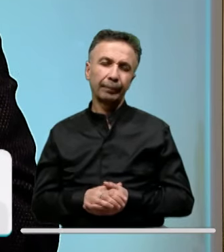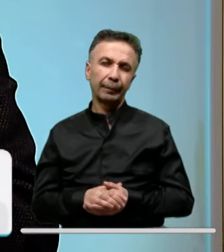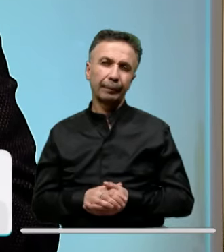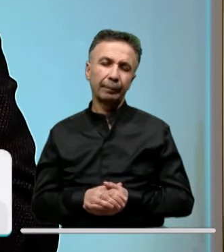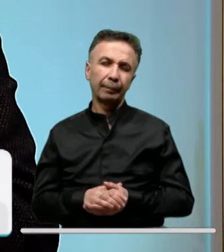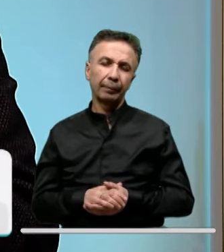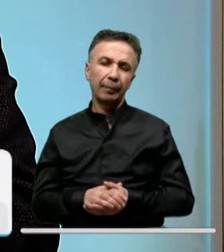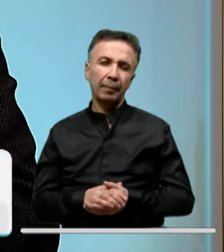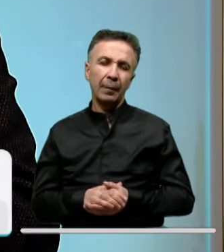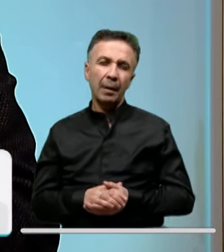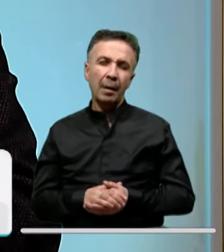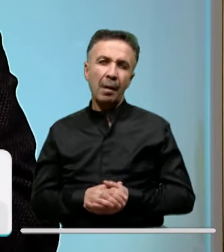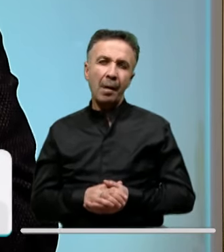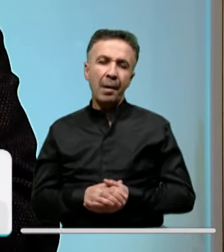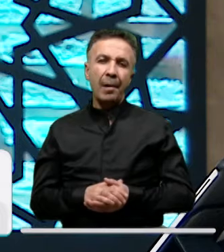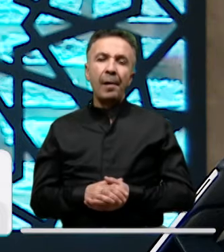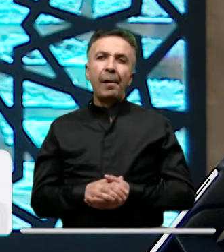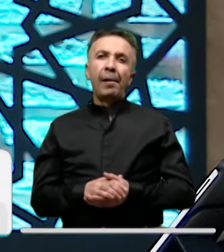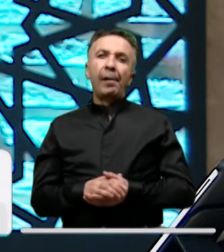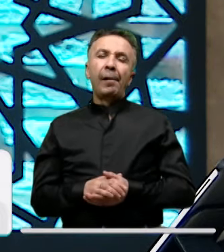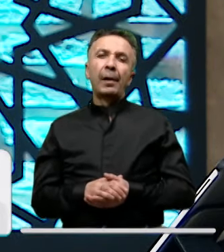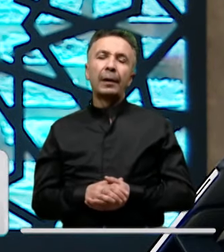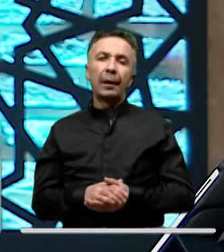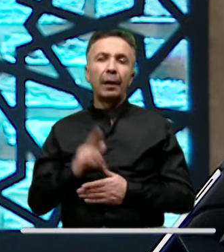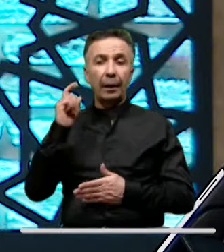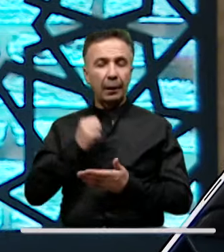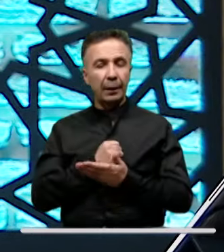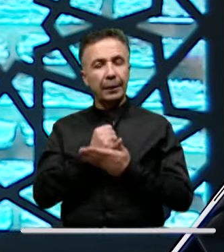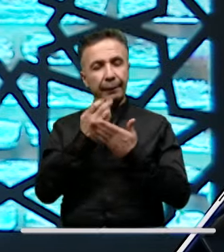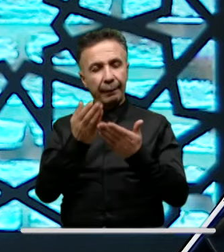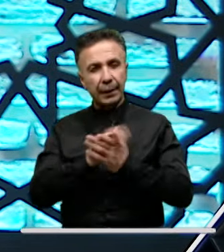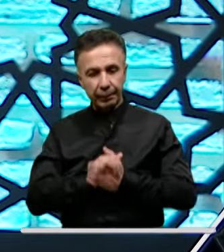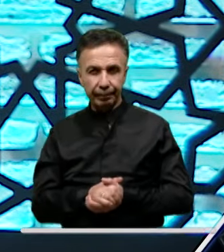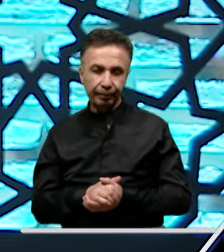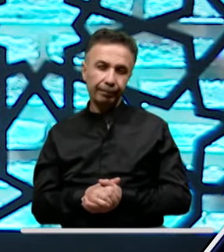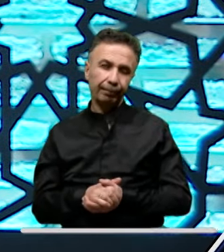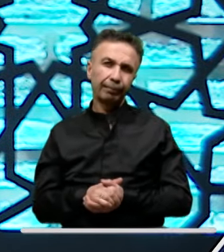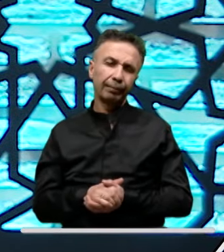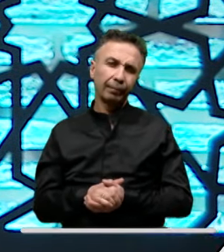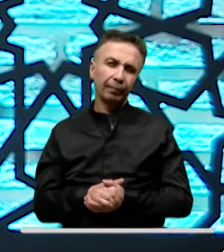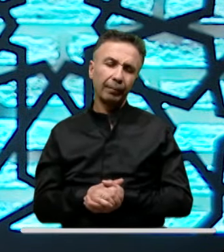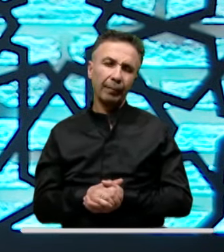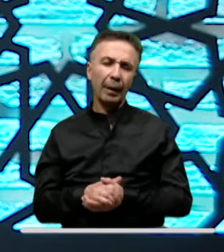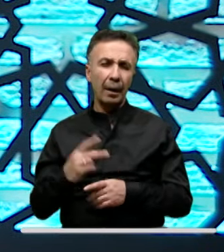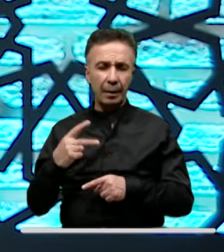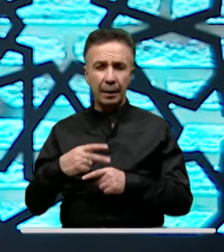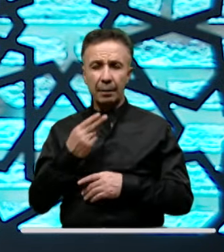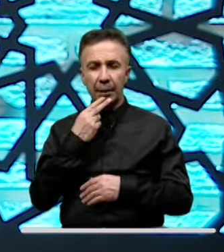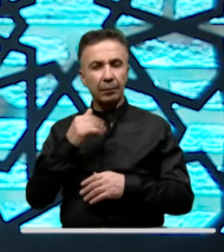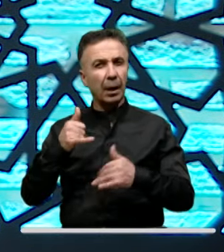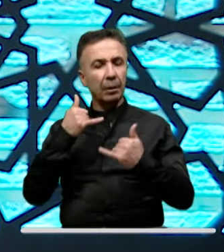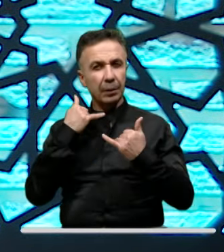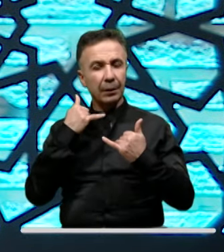karşıya kalan kişinin de orucu bozulması. Peki. Şifa diliyoruz tekraren bütün hasta kardeşlerimize. Zeynep Hanım telefon